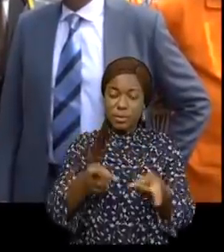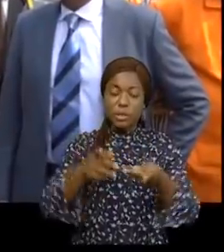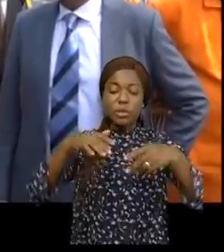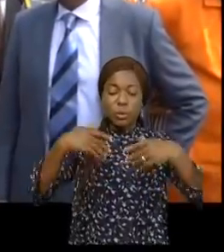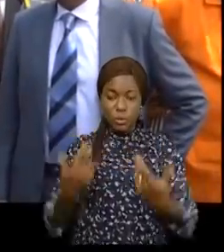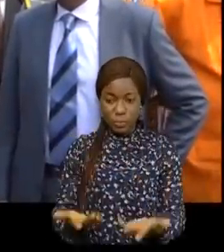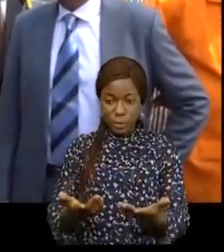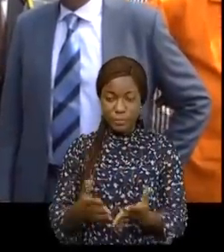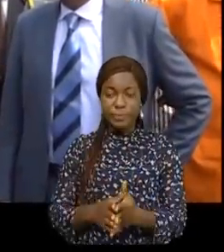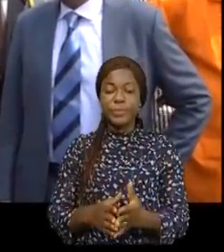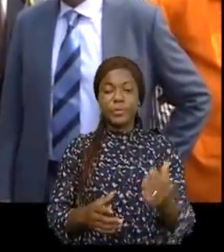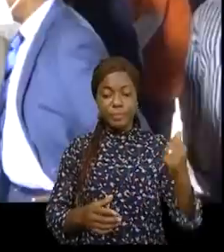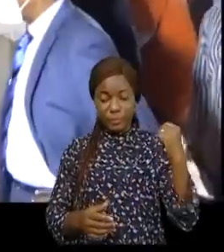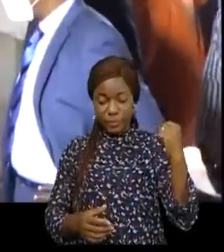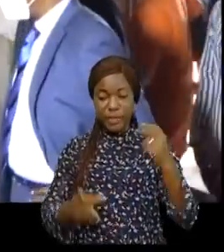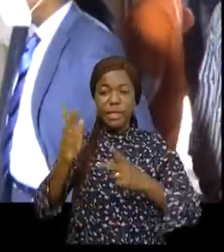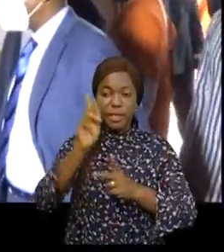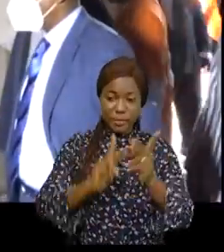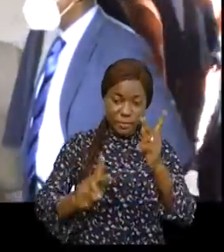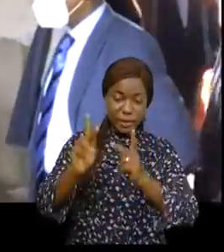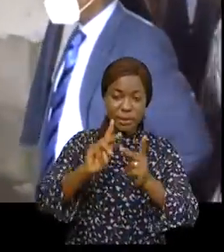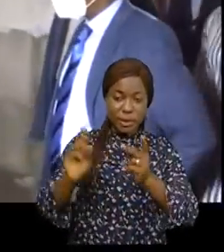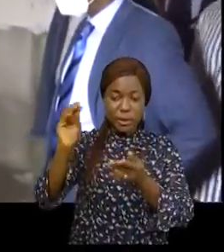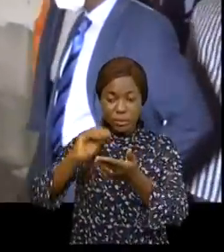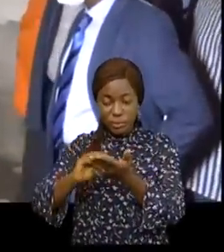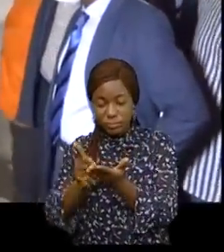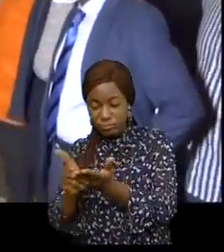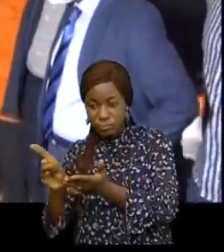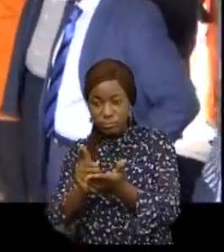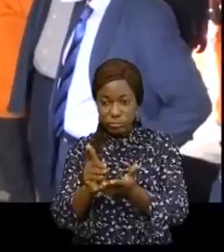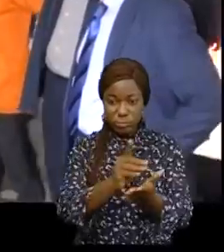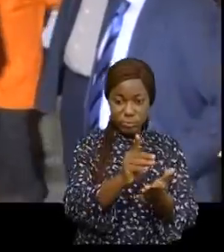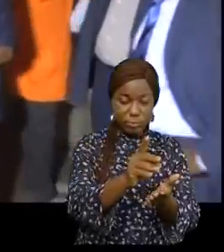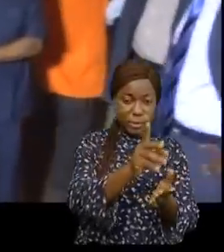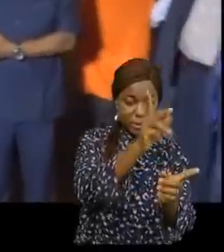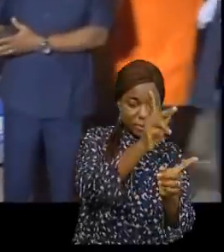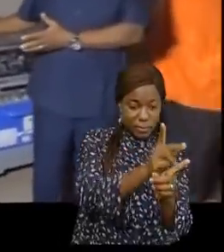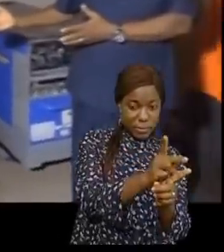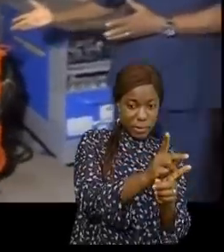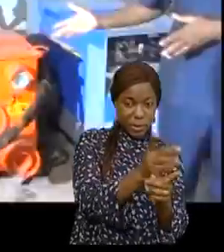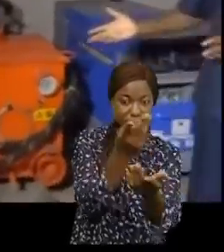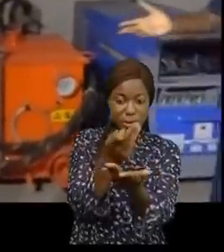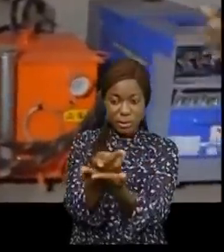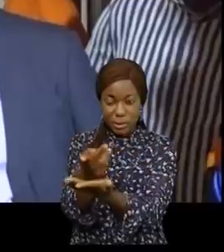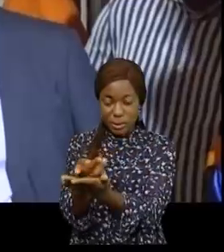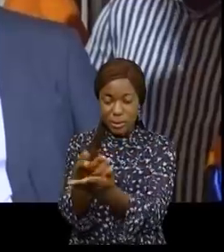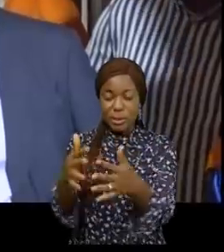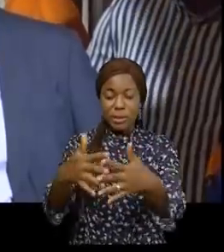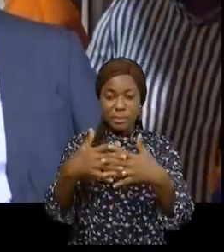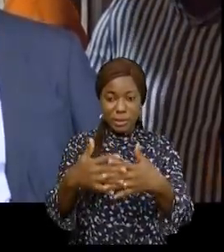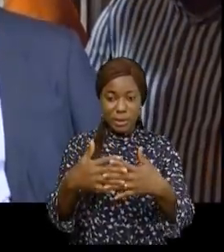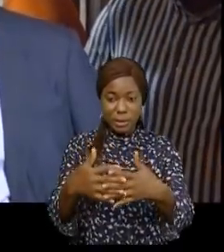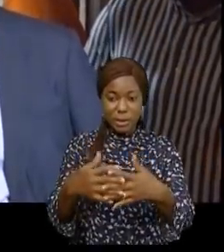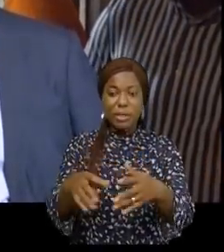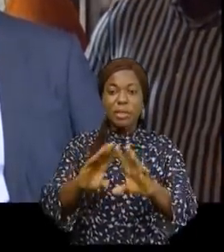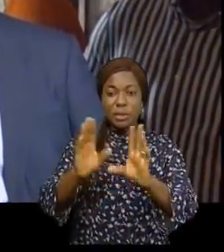Alexis Guissaro a visité tour à tour le département de maintenance et de gestion des matériels, la direction